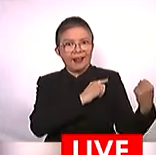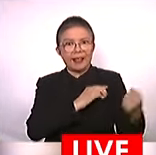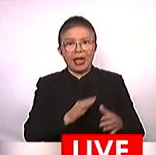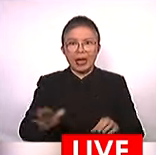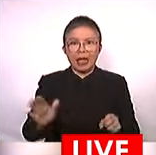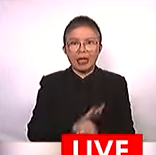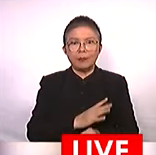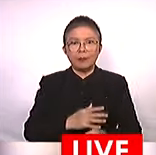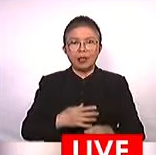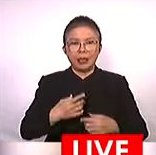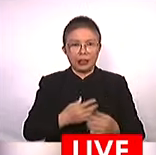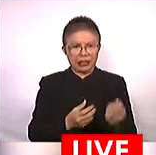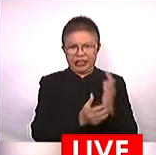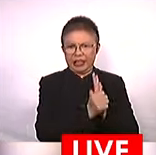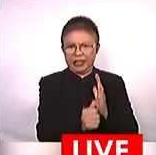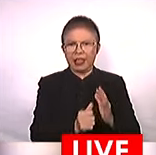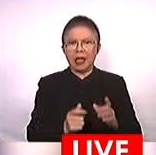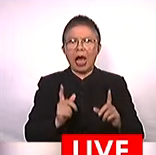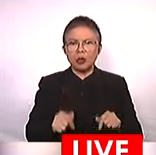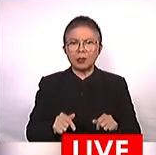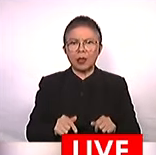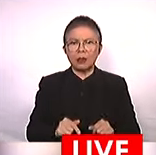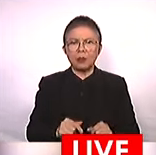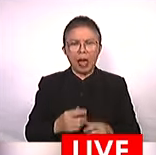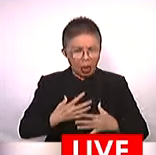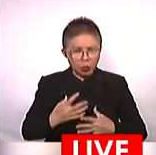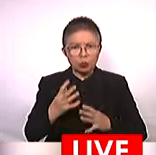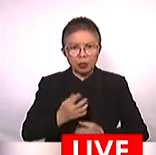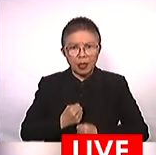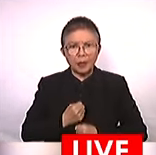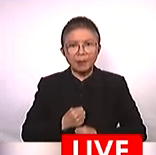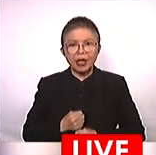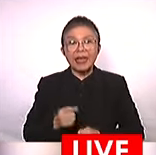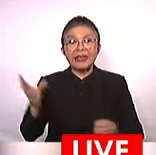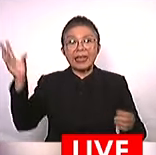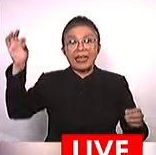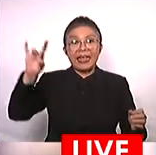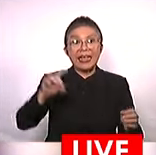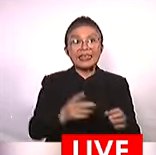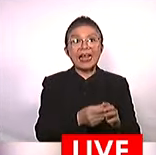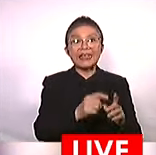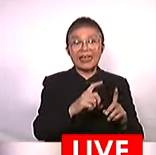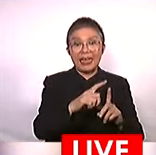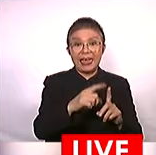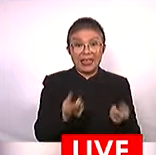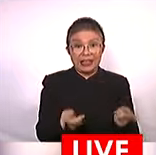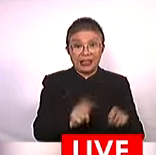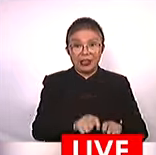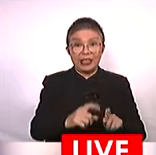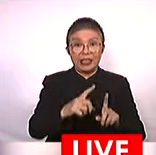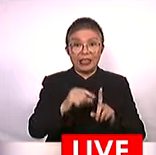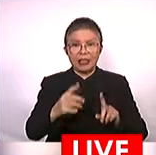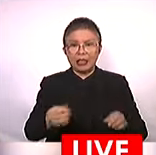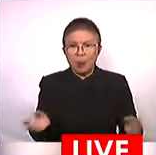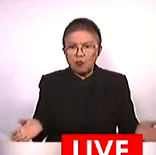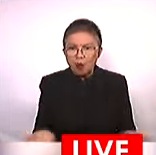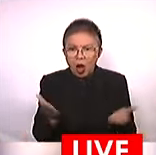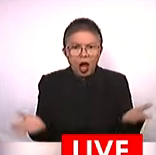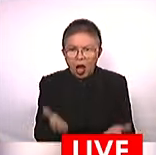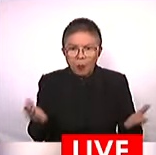dilengkapi dengan future skills untuk itu healirisasi digital akan kami